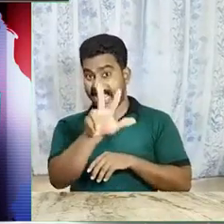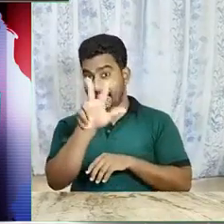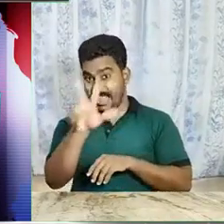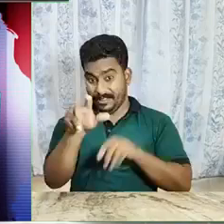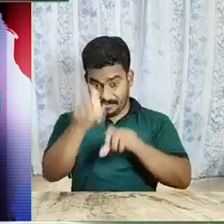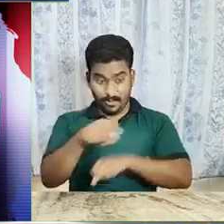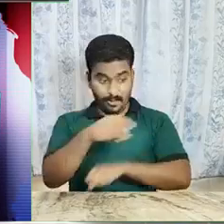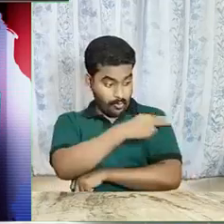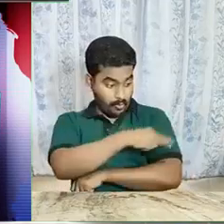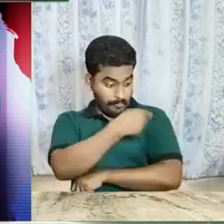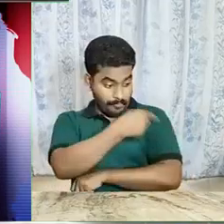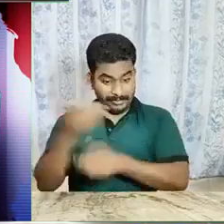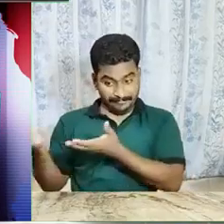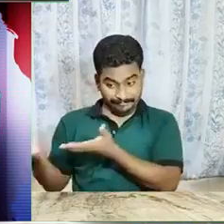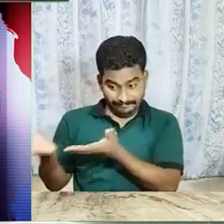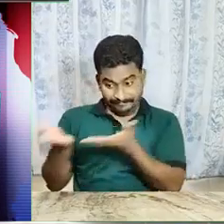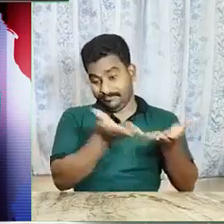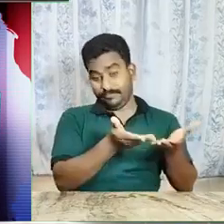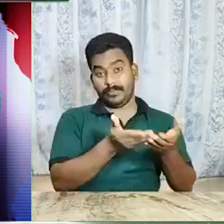ഇതുവരെ